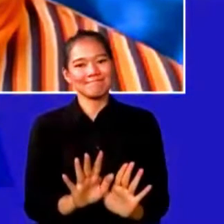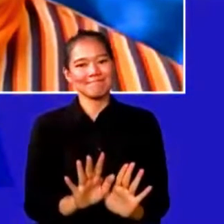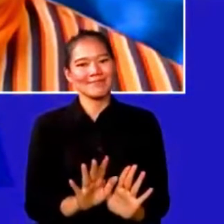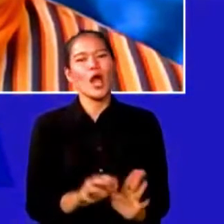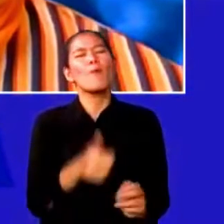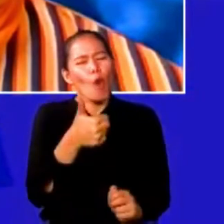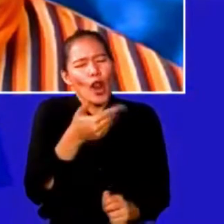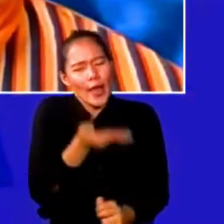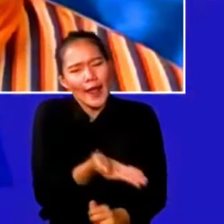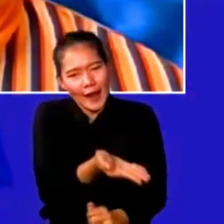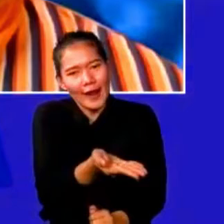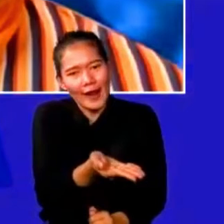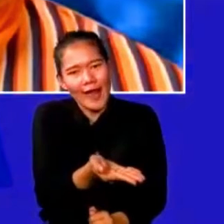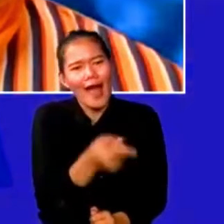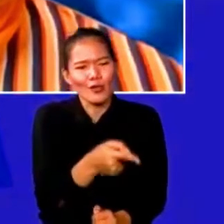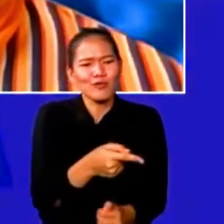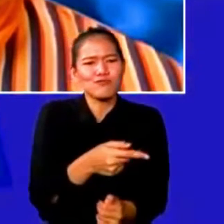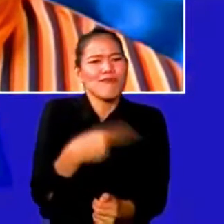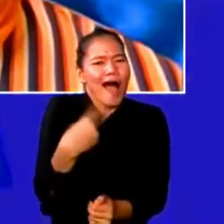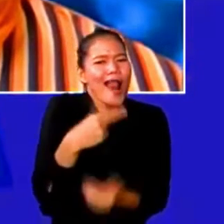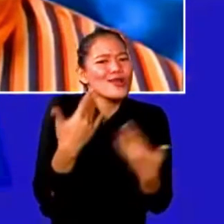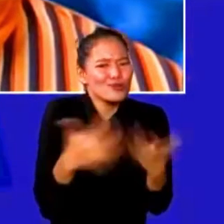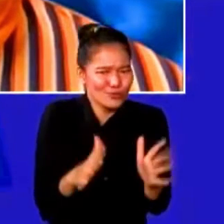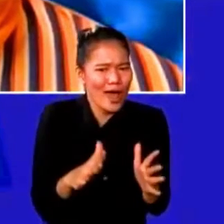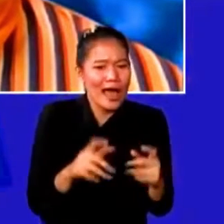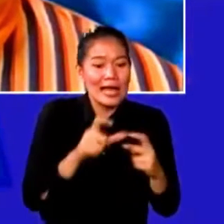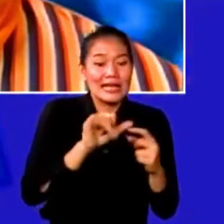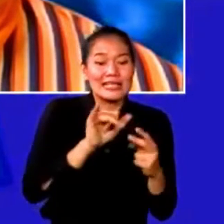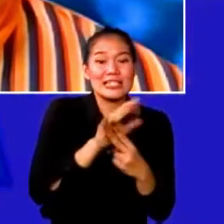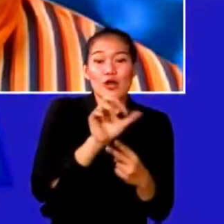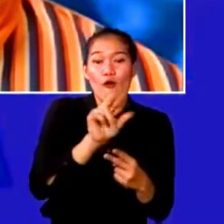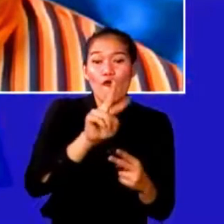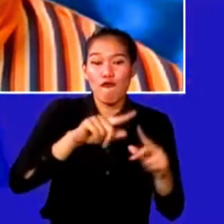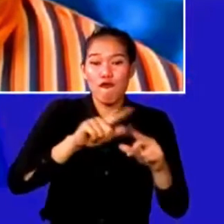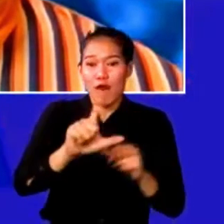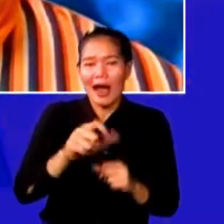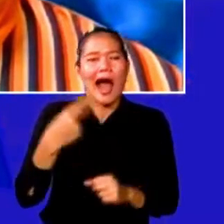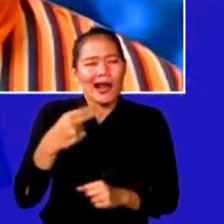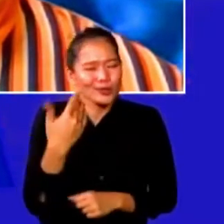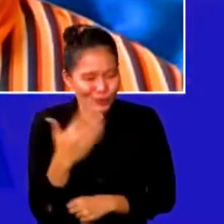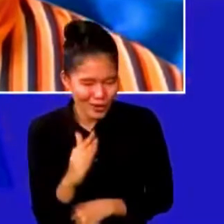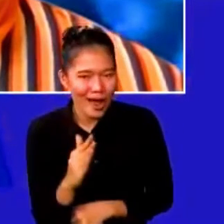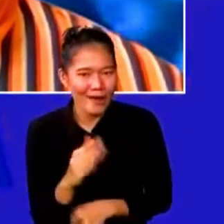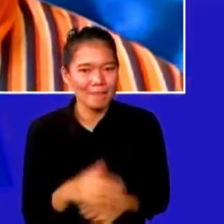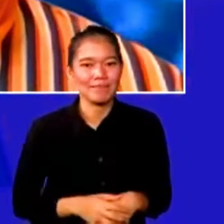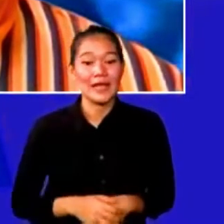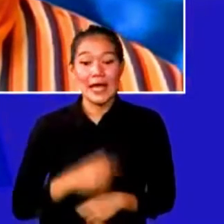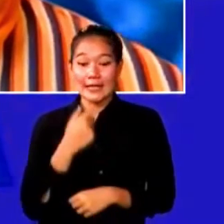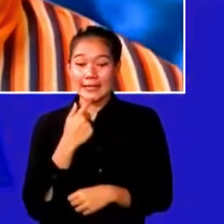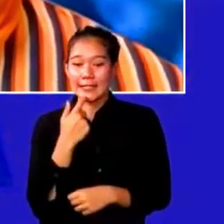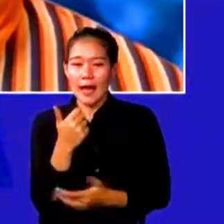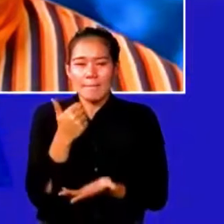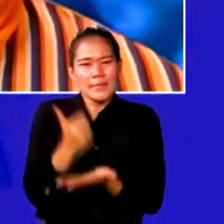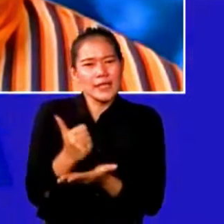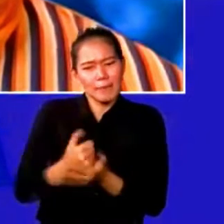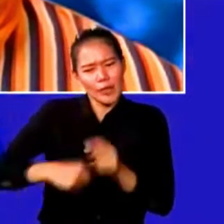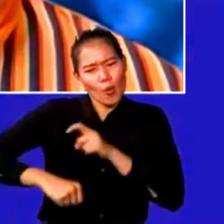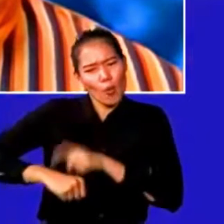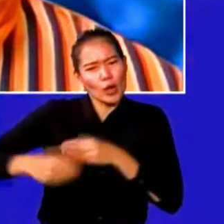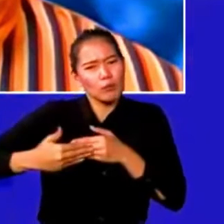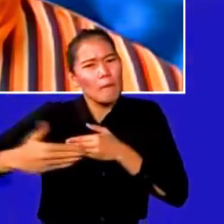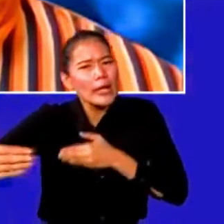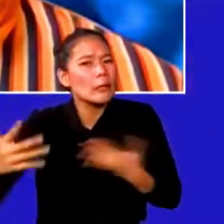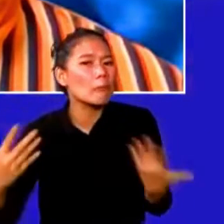dan juga kebolehan vaksinasi dengan vaksin skinnova kini Nah untuk kepentingan penjaminan jangka